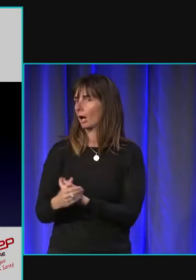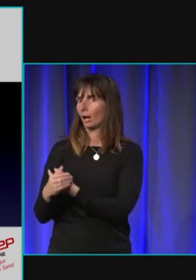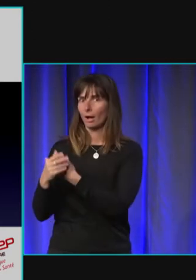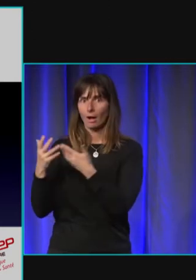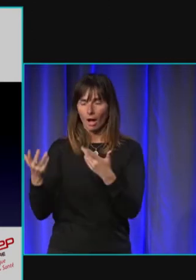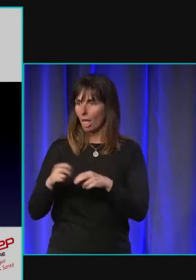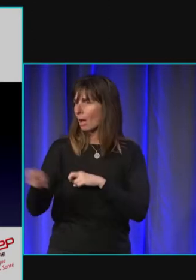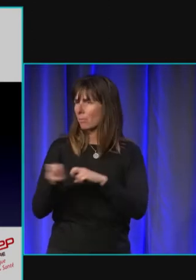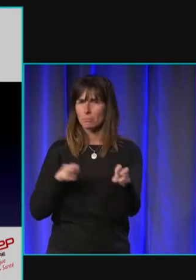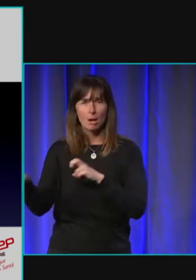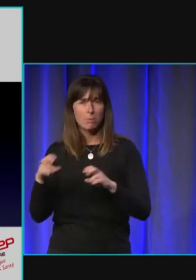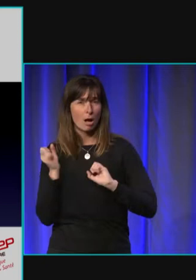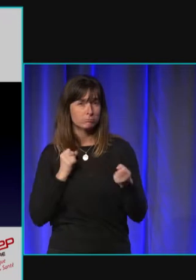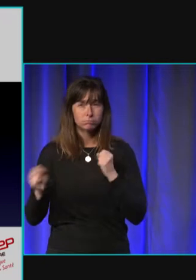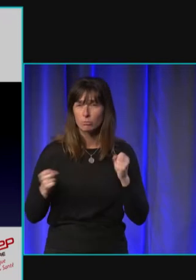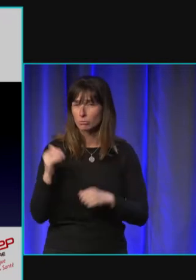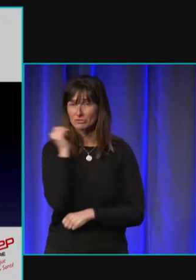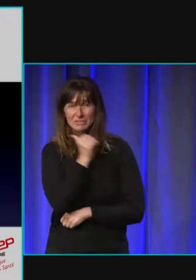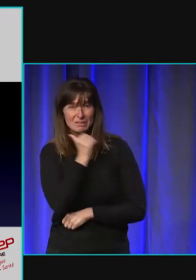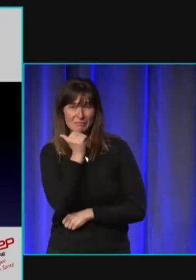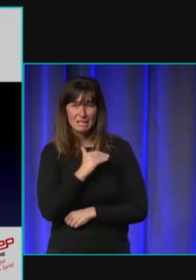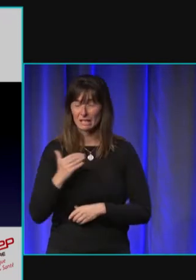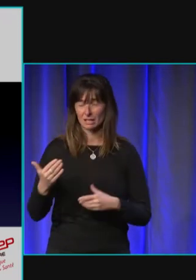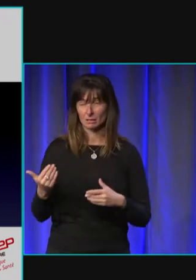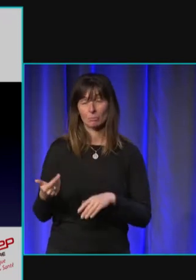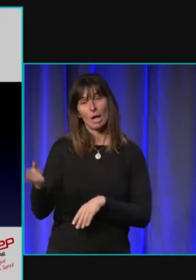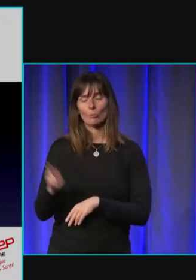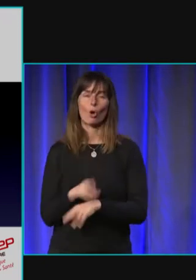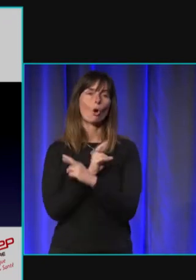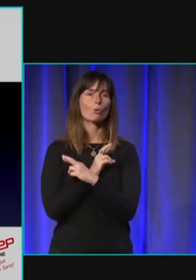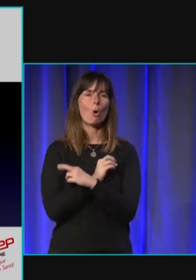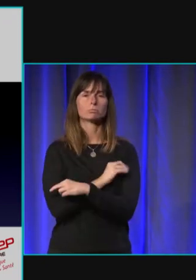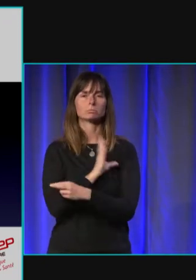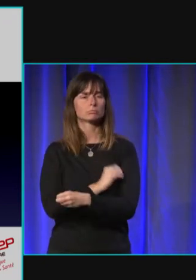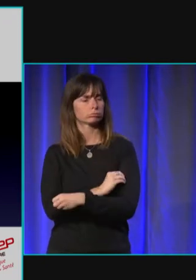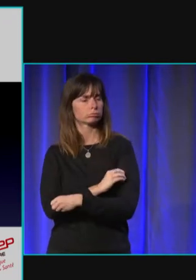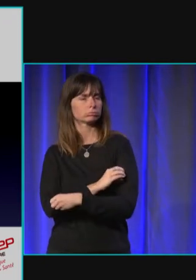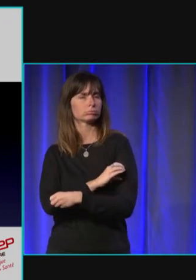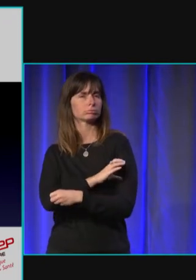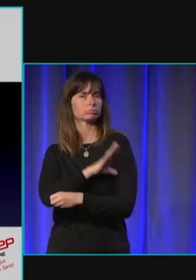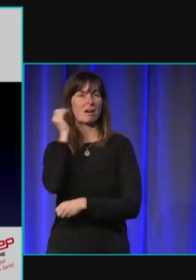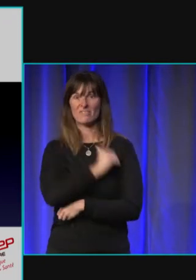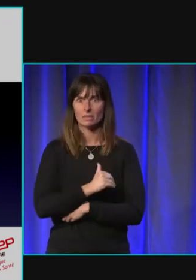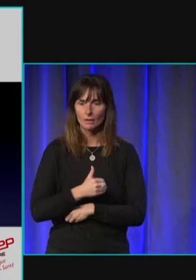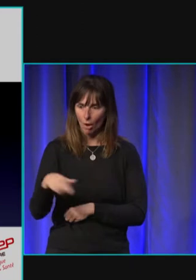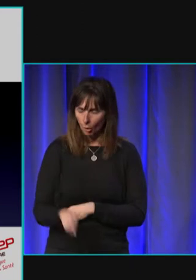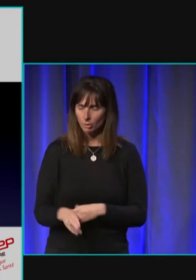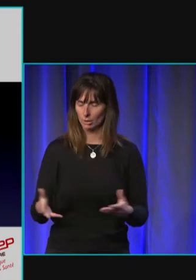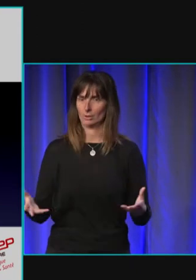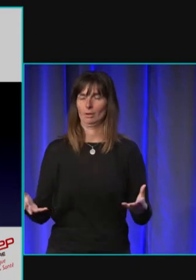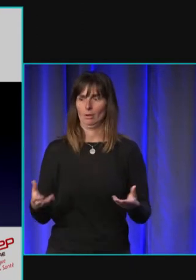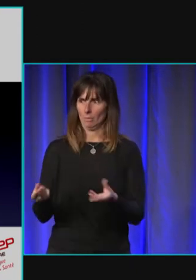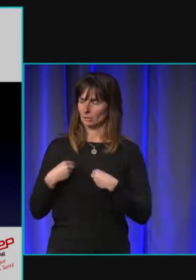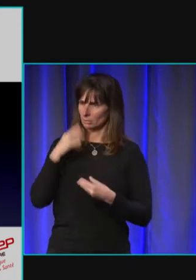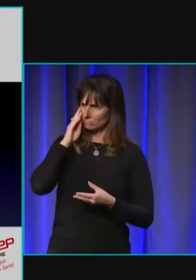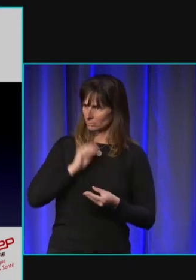se déplacer, bouger très rapidement et récupérer très très vite de tout effort intensif. Et c'est vrai que la question qu'on peut se